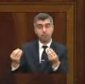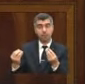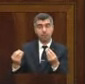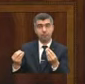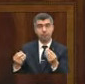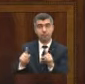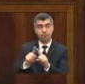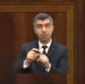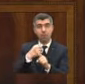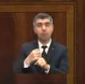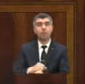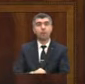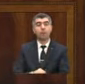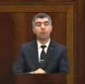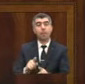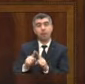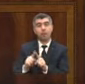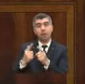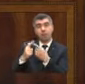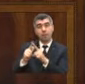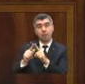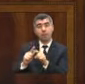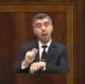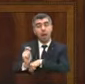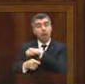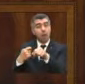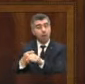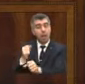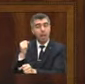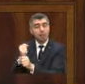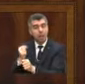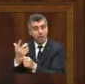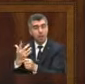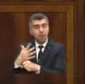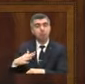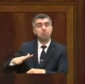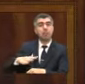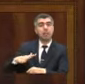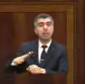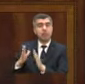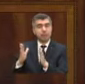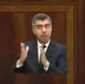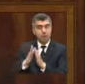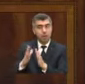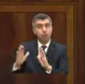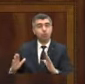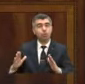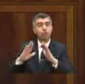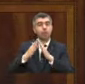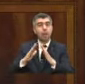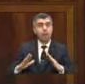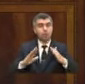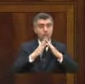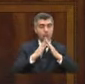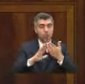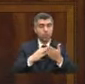عليا، وإنما فئات مهنية كاينة في البوادي، كاينة في المدن الصغيرة، كاينة في الجبال. خاصنا نسهلوا لها